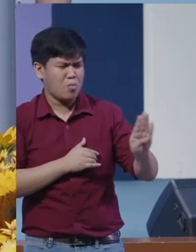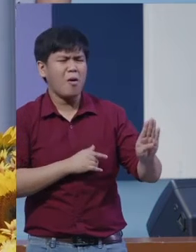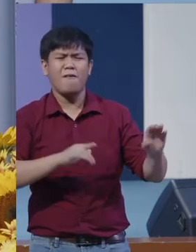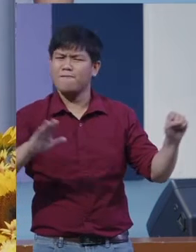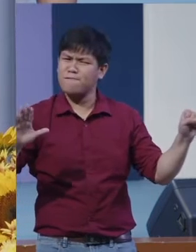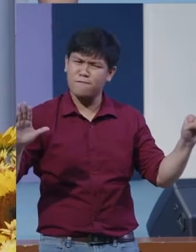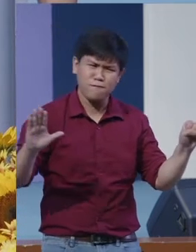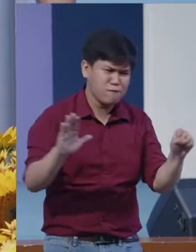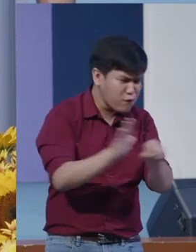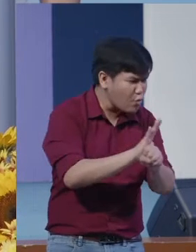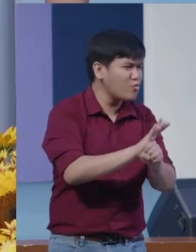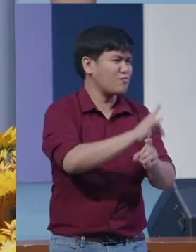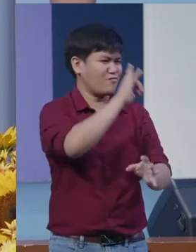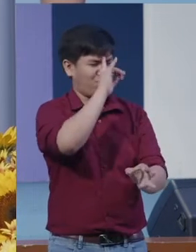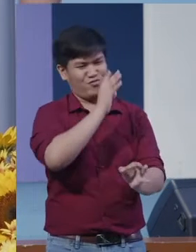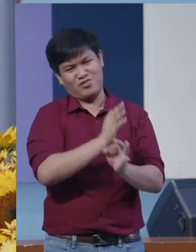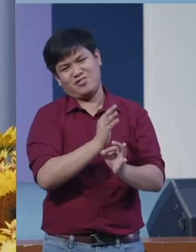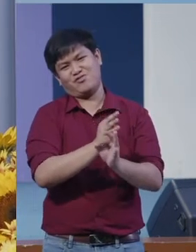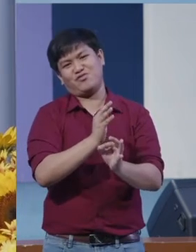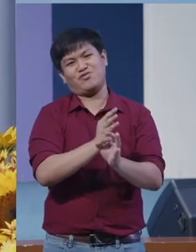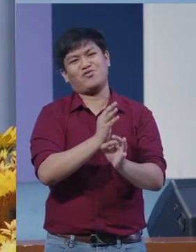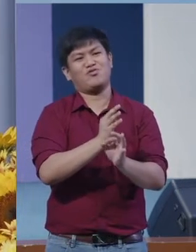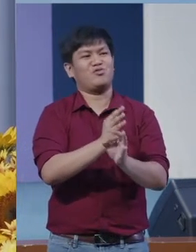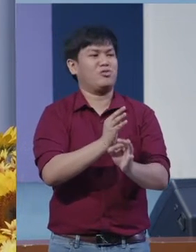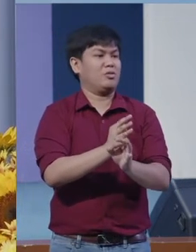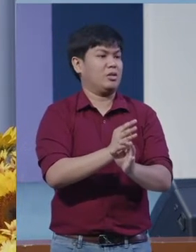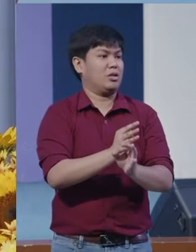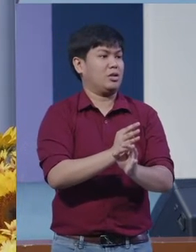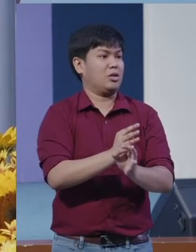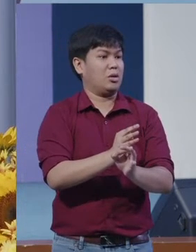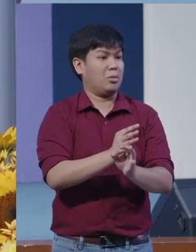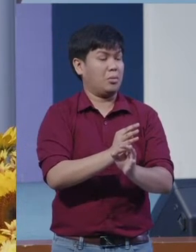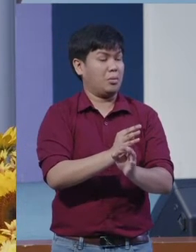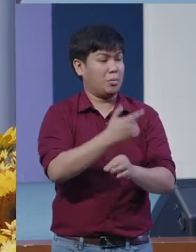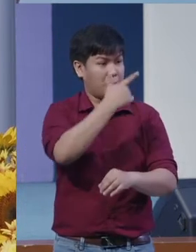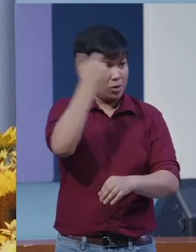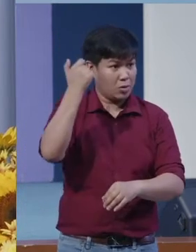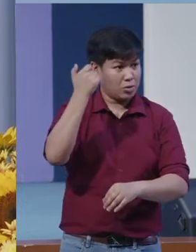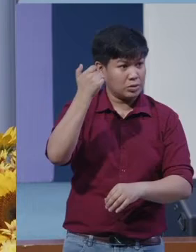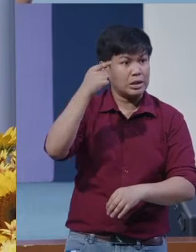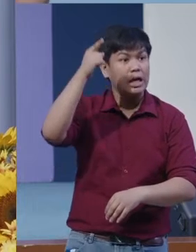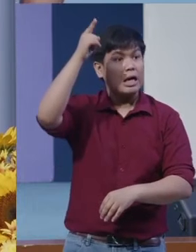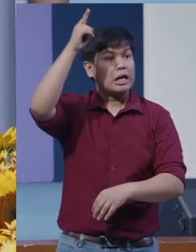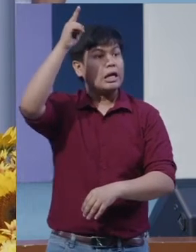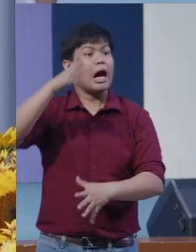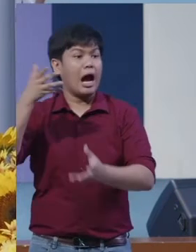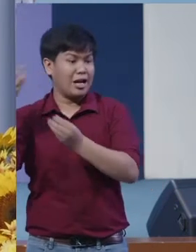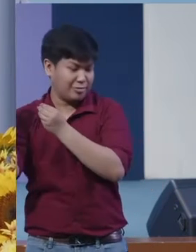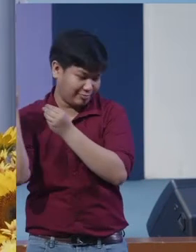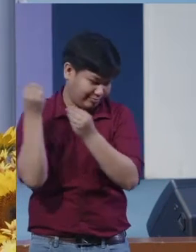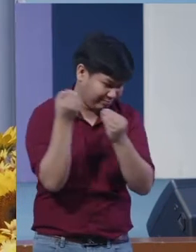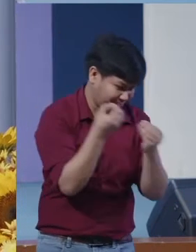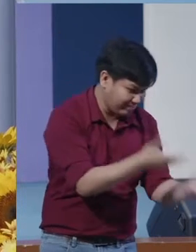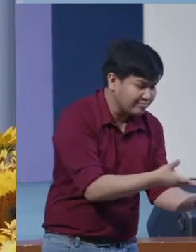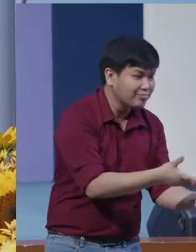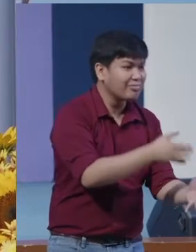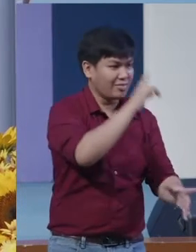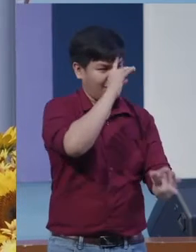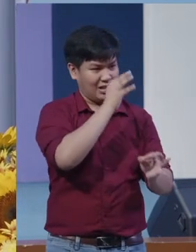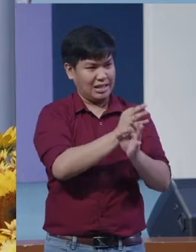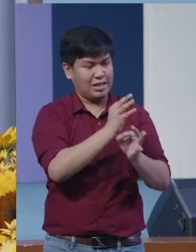Diyos. Alam niya Bakit? Siya ang nagbigay Siya ang nagbigay ng pananampalataya ni